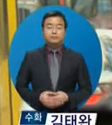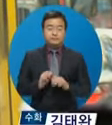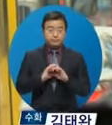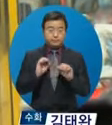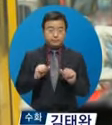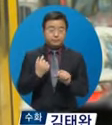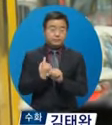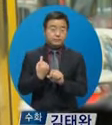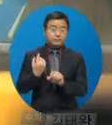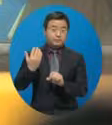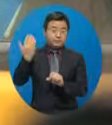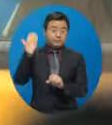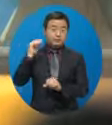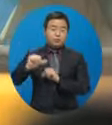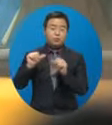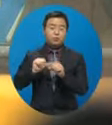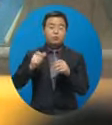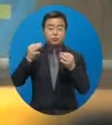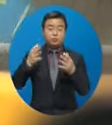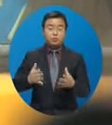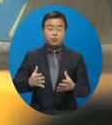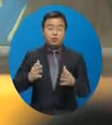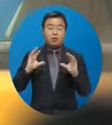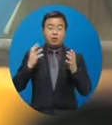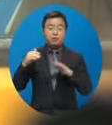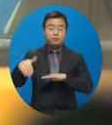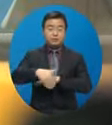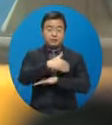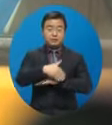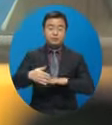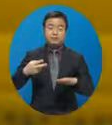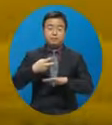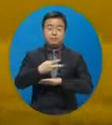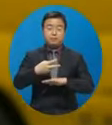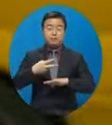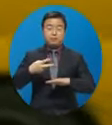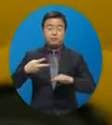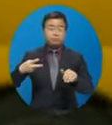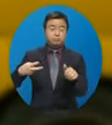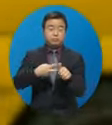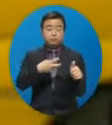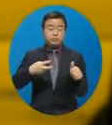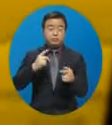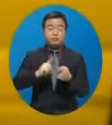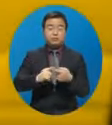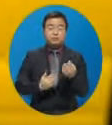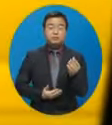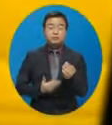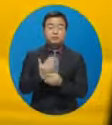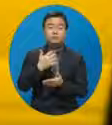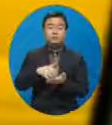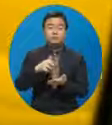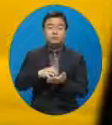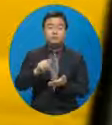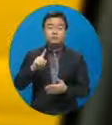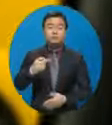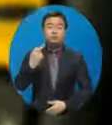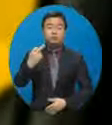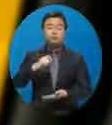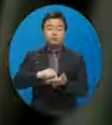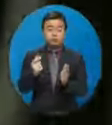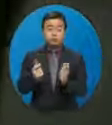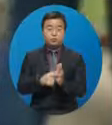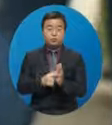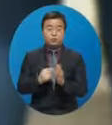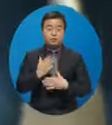지난 5년간 어린이 통학 차량에서 발생한 교통사고로 목숨을 잃은 어린이는 12명. 안전장비를